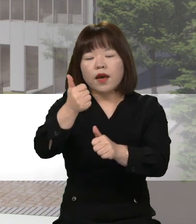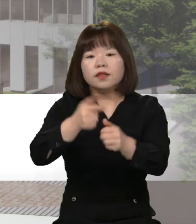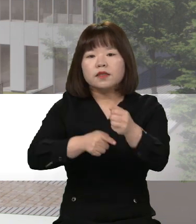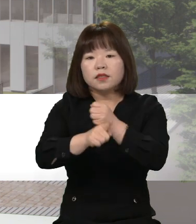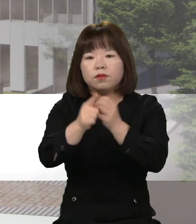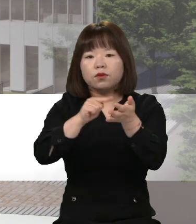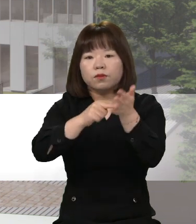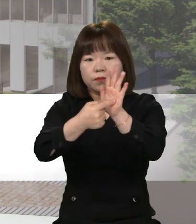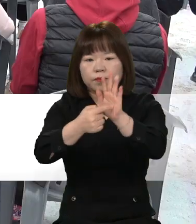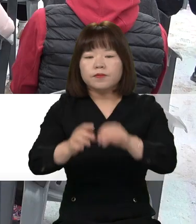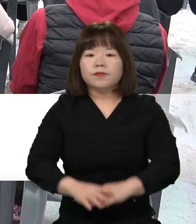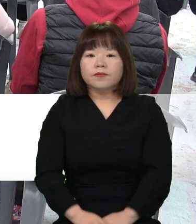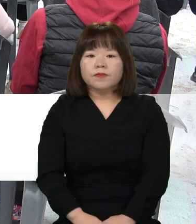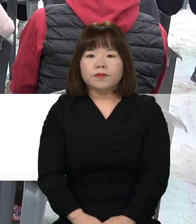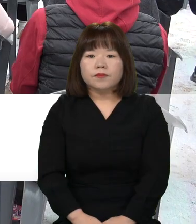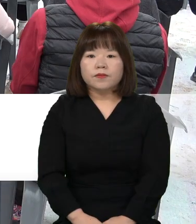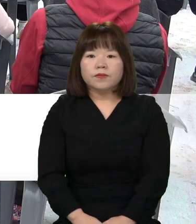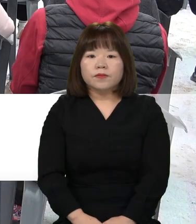의미도 깊습니다